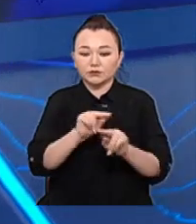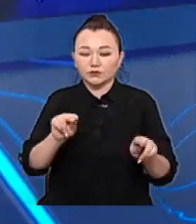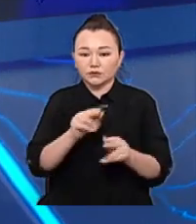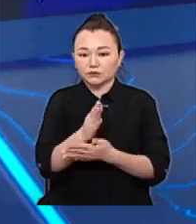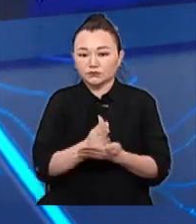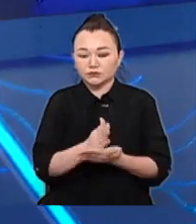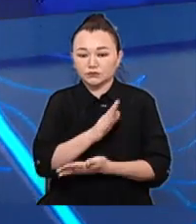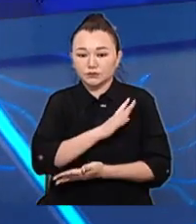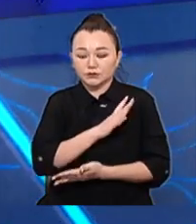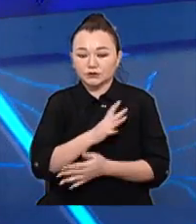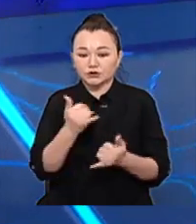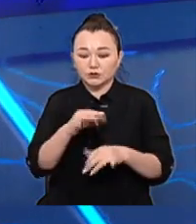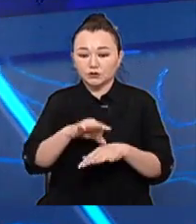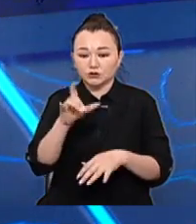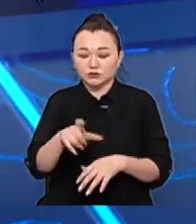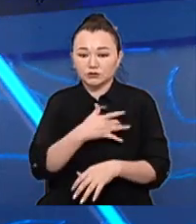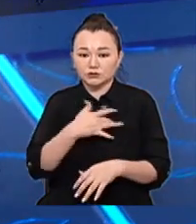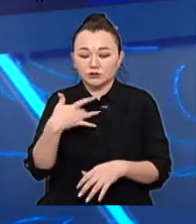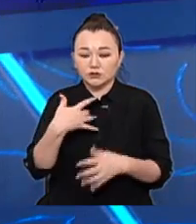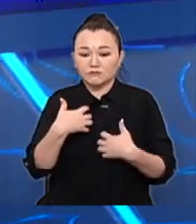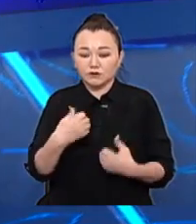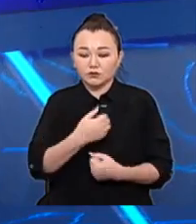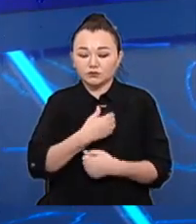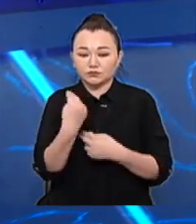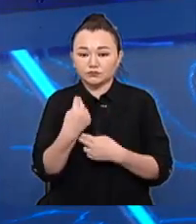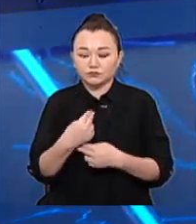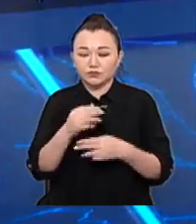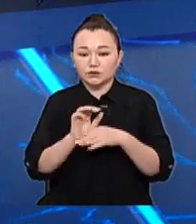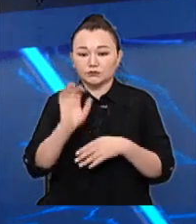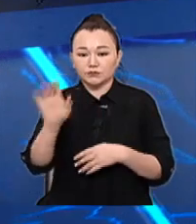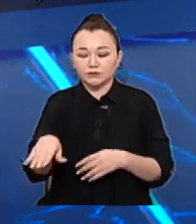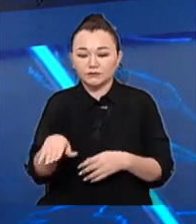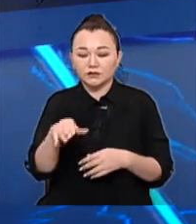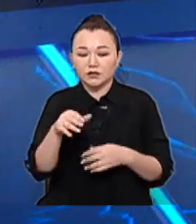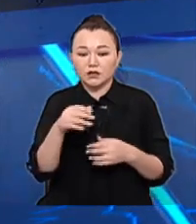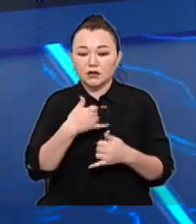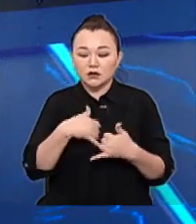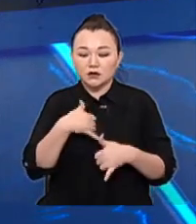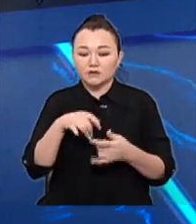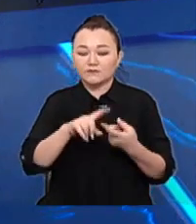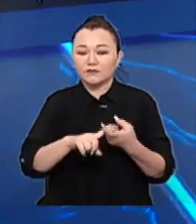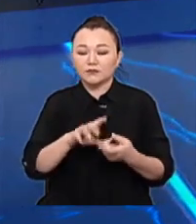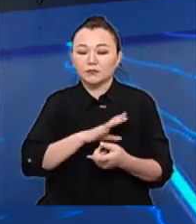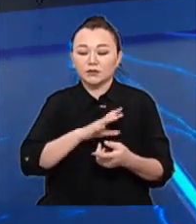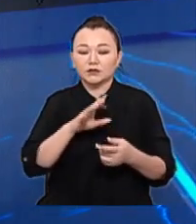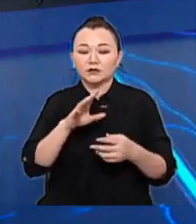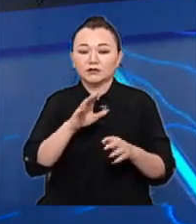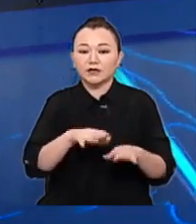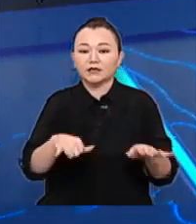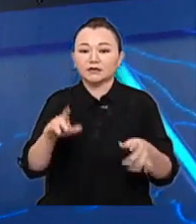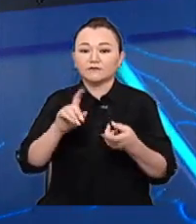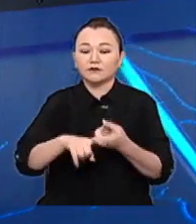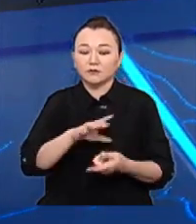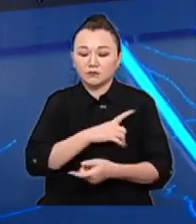беріп келген. Қазір науқас өкпе ауруынан айығу үшін ем қабылдауға жіберілді. Ал мугалимен байланыста болгон балдар